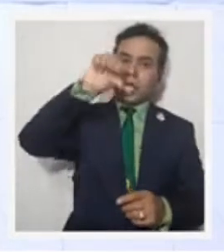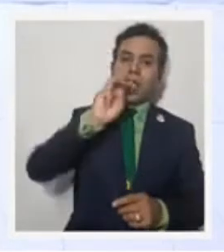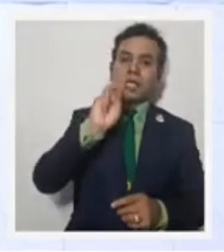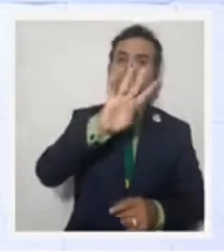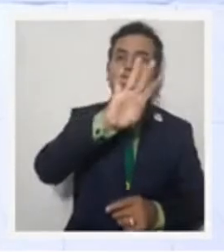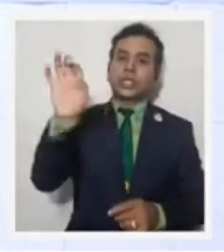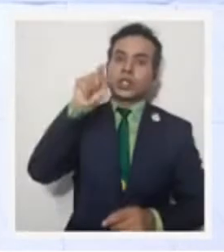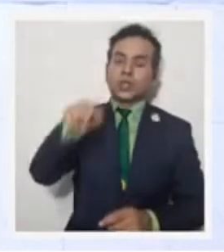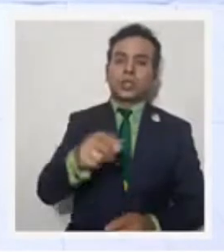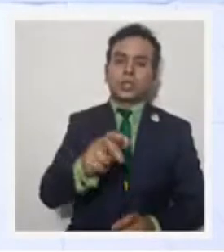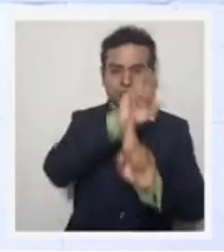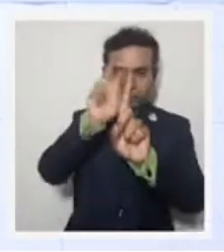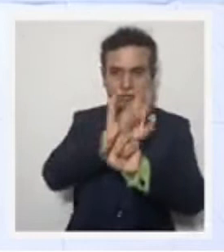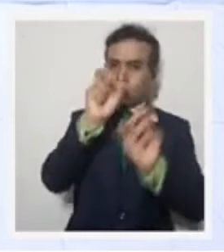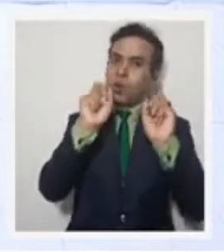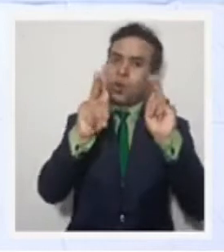6,79,400 জনকে।